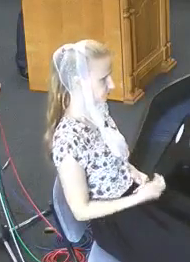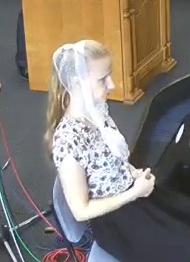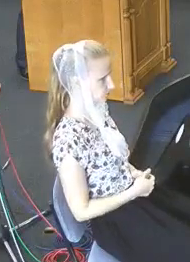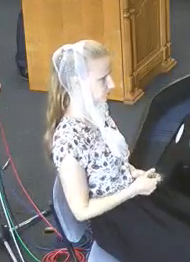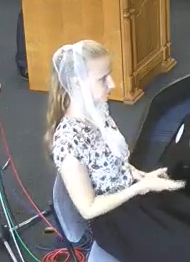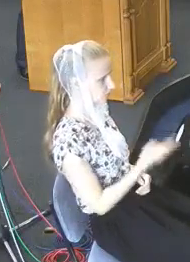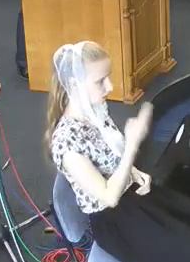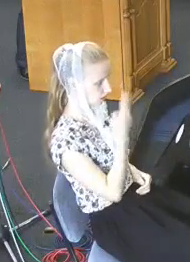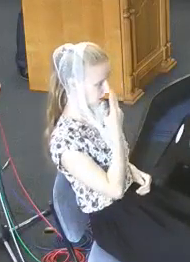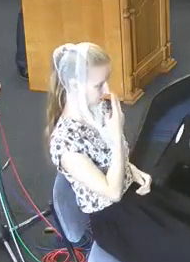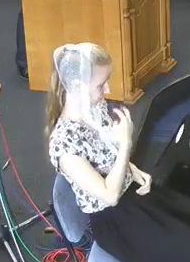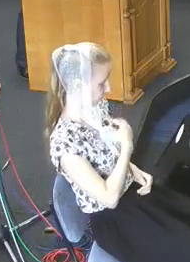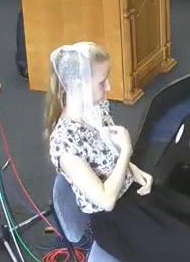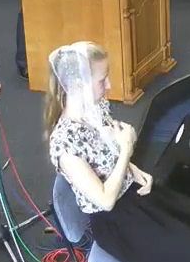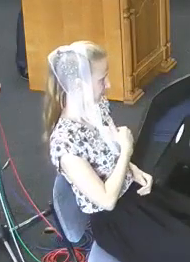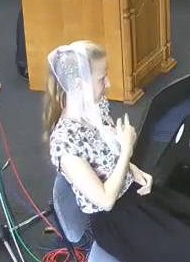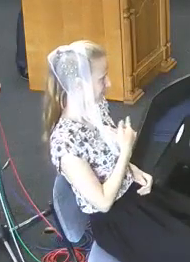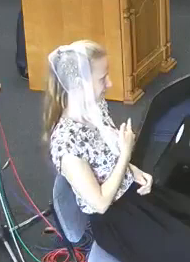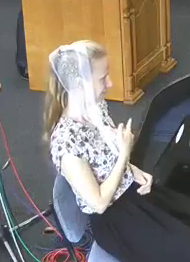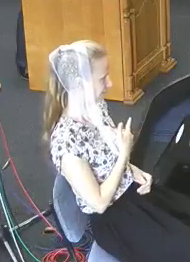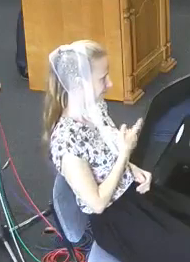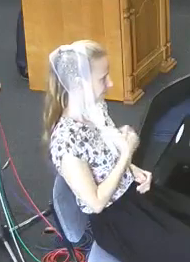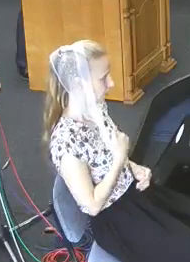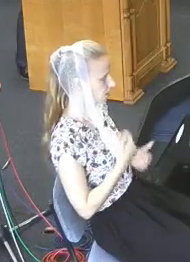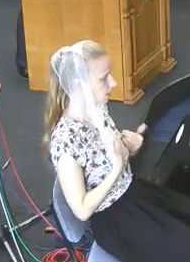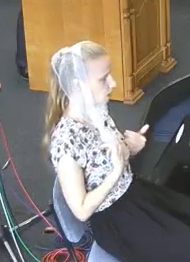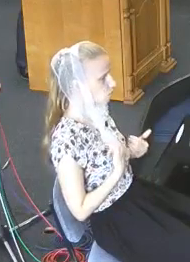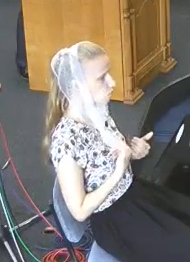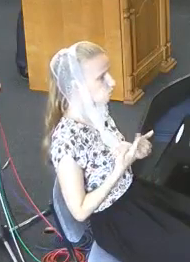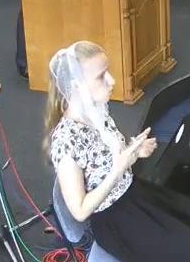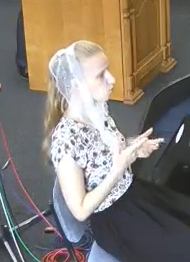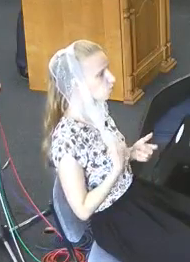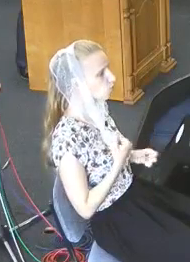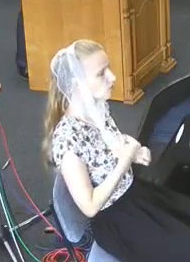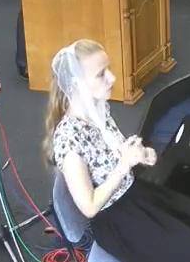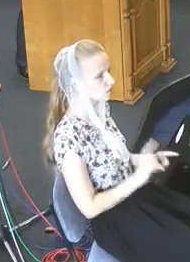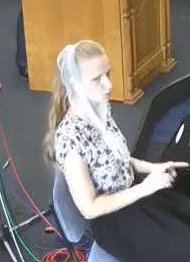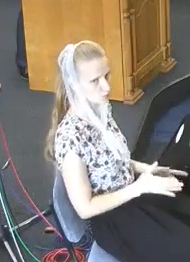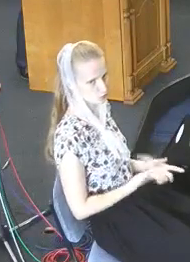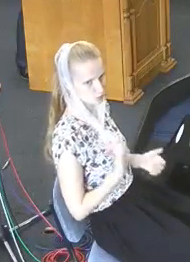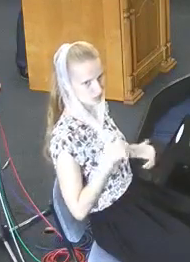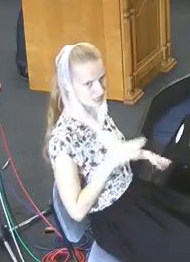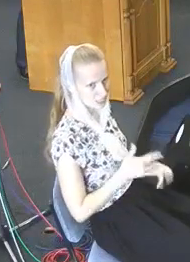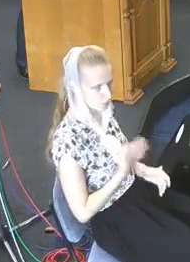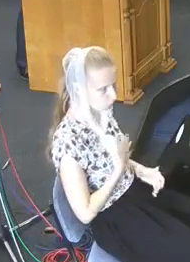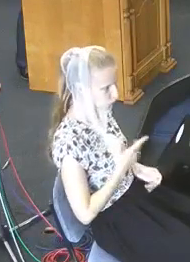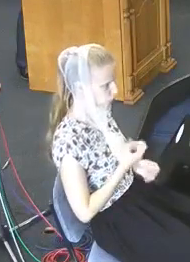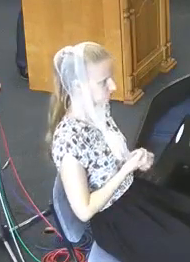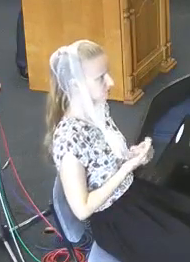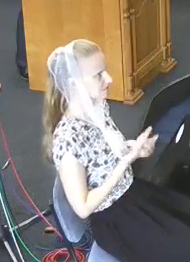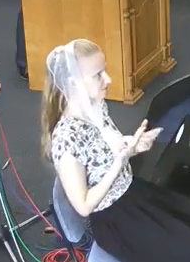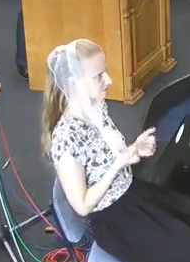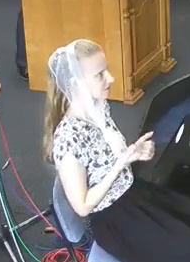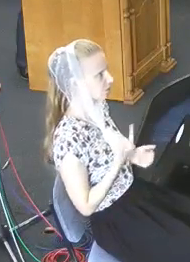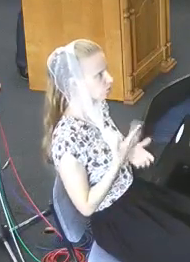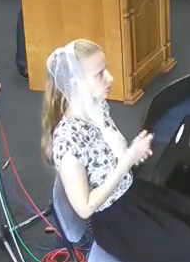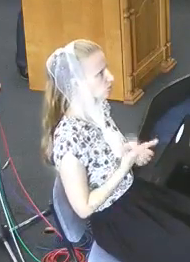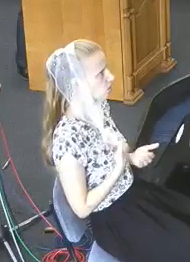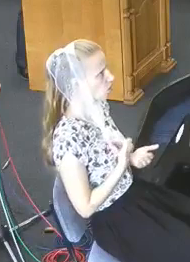подивитися в серце, подивитися на поступки, подивитися на наш характер, висвітлити це перед Богом і сказати: Господь, я хочу бути щирим з